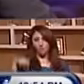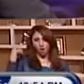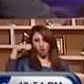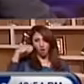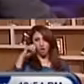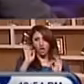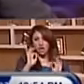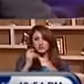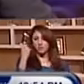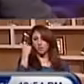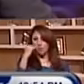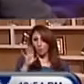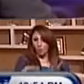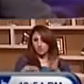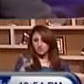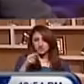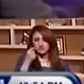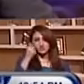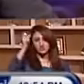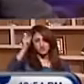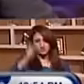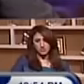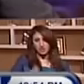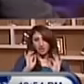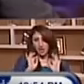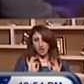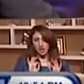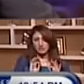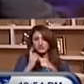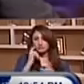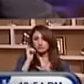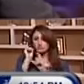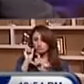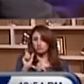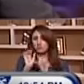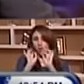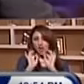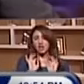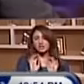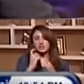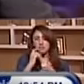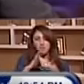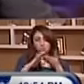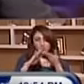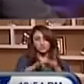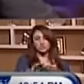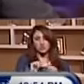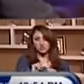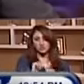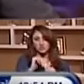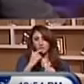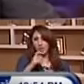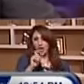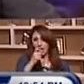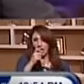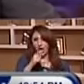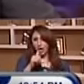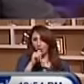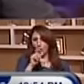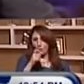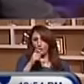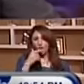الاحزاب، القوى السياسيه، المواطن، كان الناس اللي عمالين يلتوا ويعجنوا في الـ في الـ في القهاوي ويتكلموا مع بعض، وكل